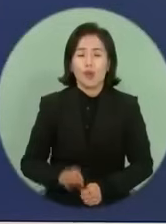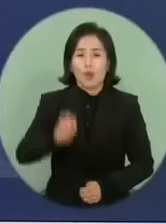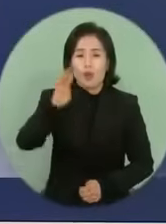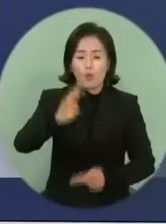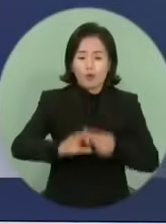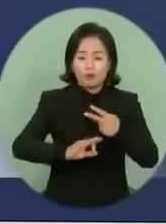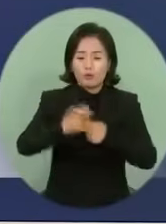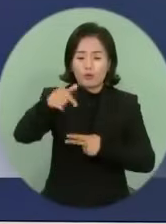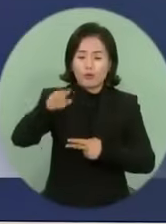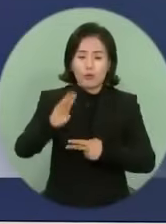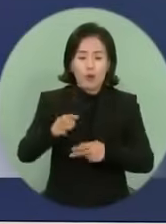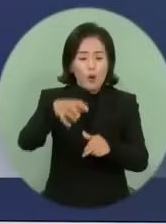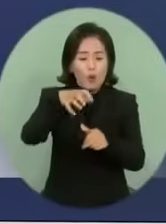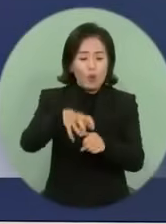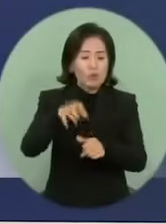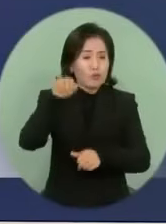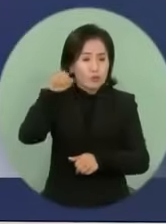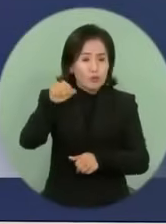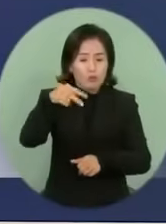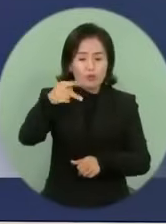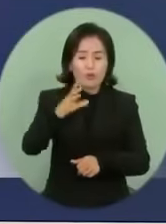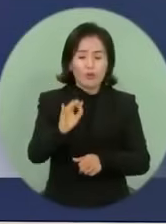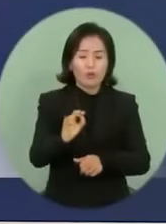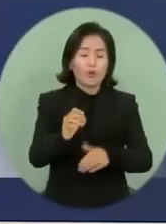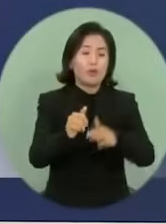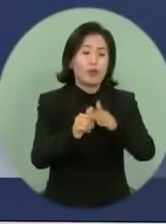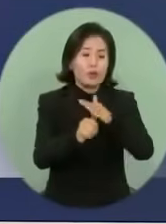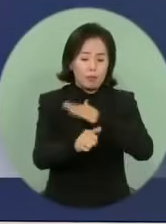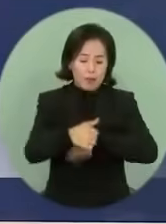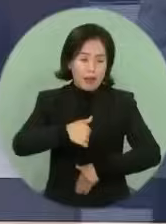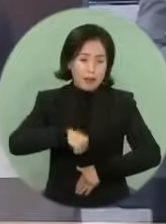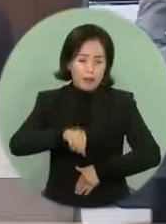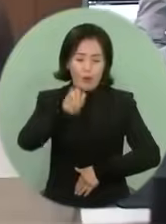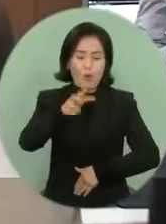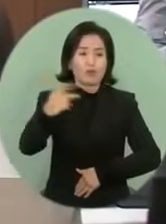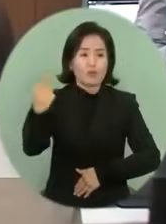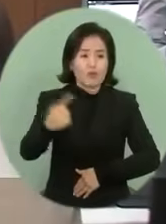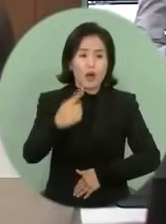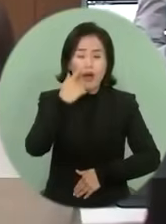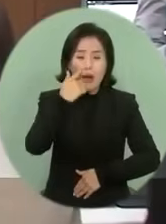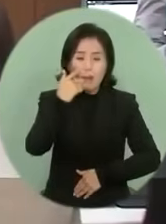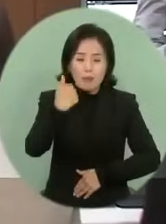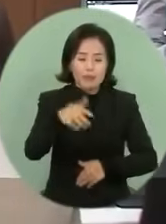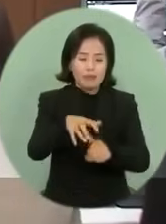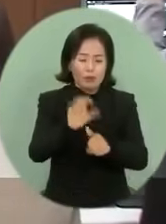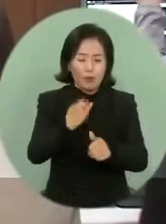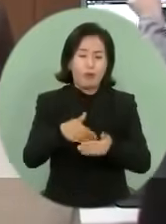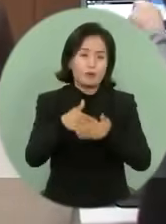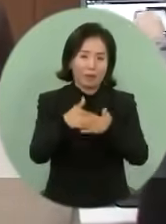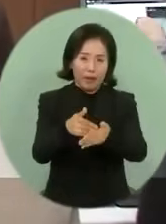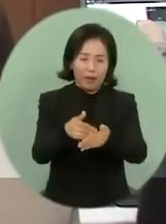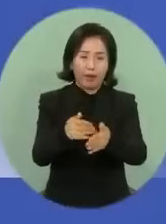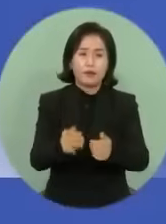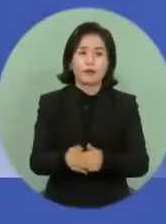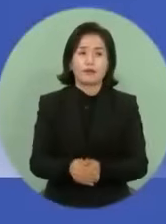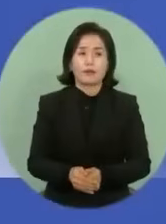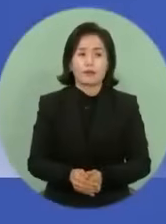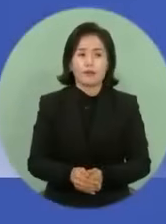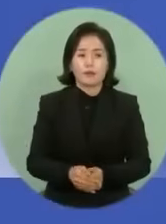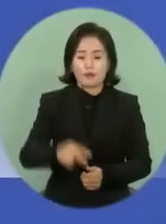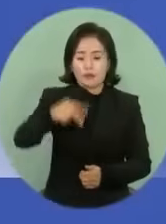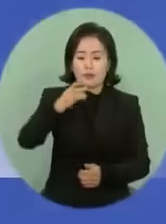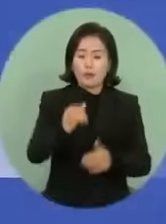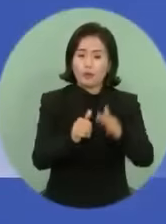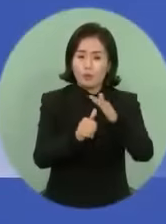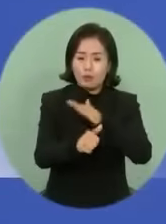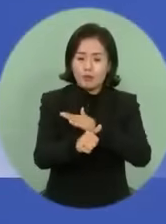광주 서구 갑의 옥중 출마한 송영길 소나무당 대표의 아들이 광주를 찾아 아버지의 석방을 촉구했습니다 송